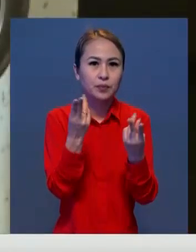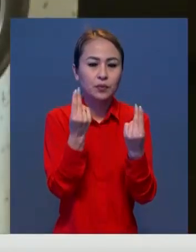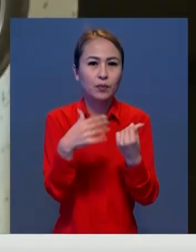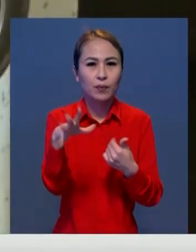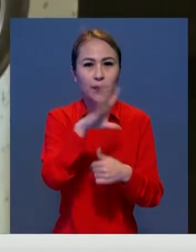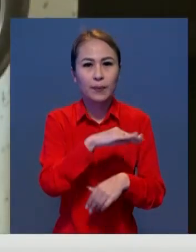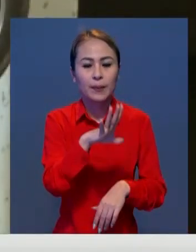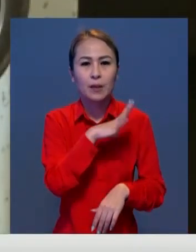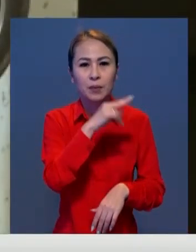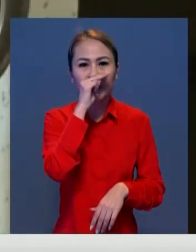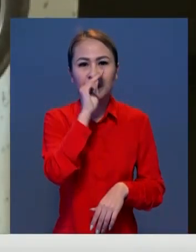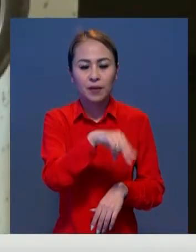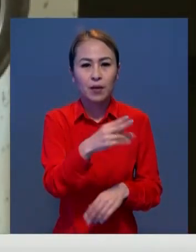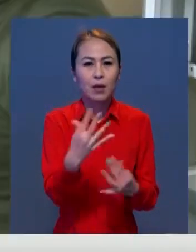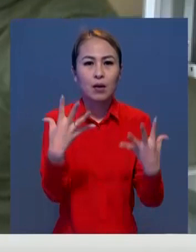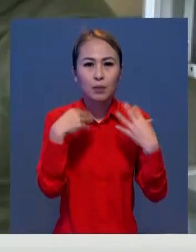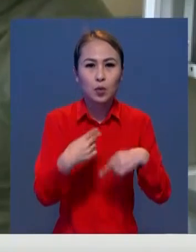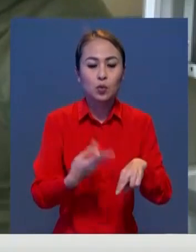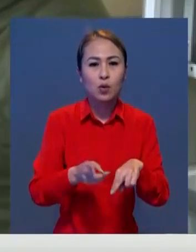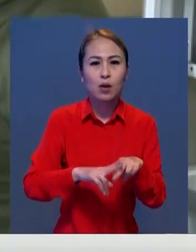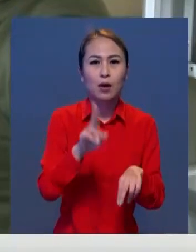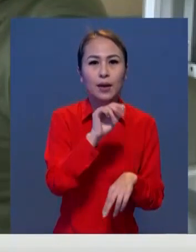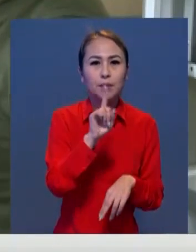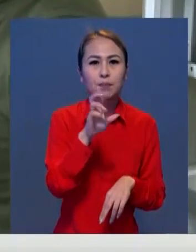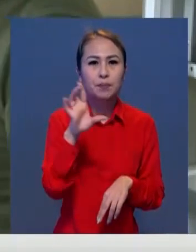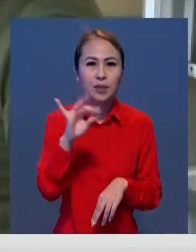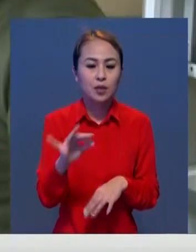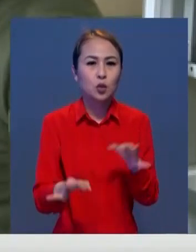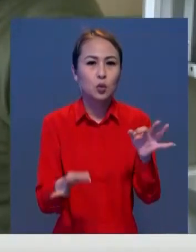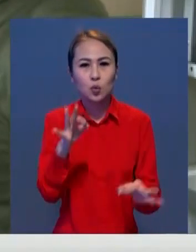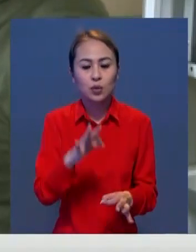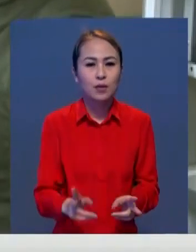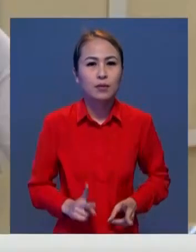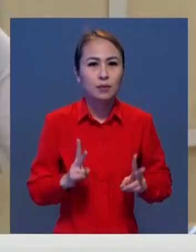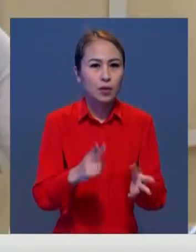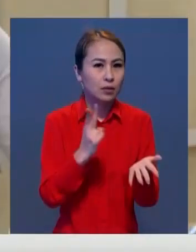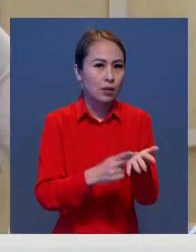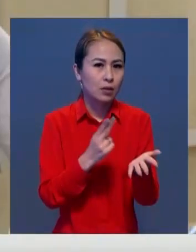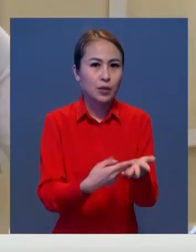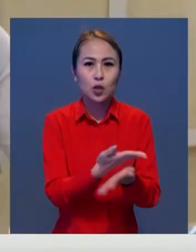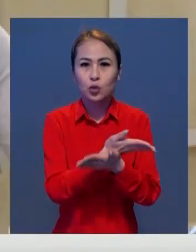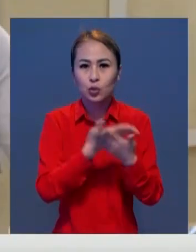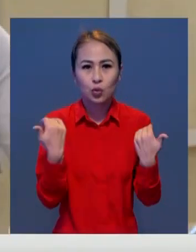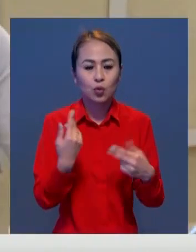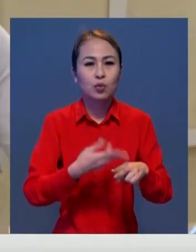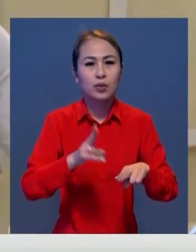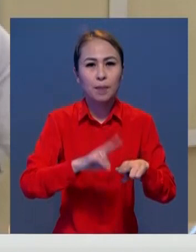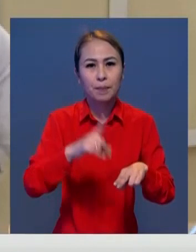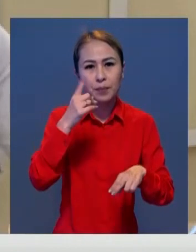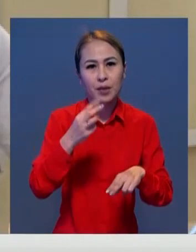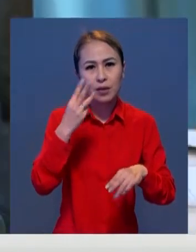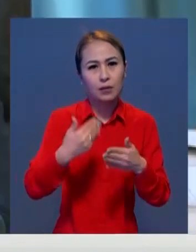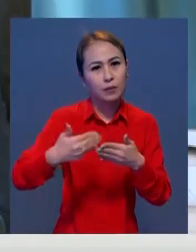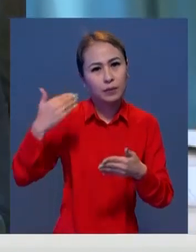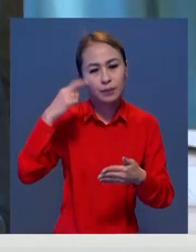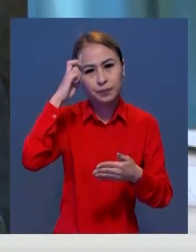қаржыны қолды етті деп айыпталған. Облыс орталығының Қазыбек би атындағы соты қылмыстық іс дәлелденбет деген шешімге келді. Осыдан бірер күн